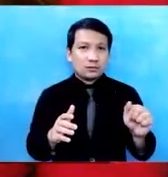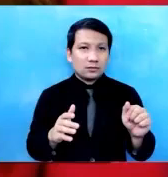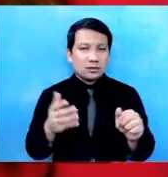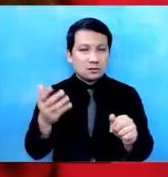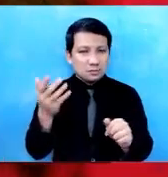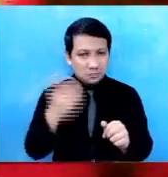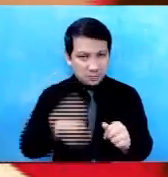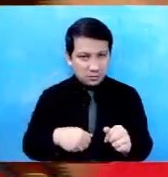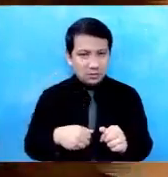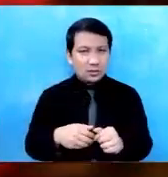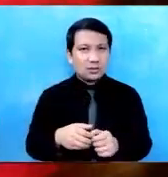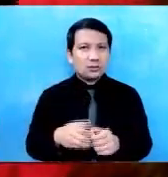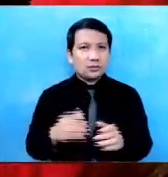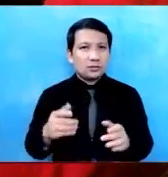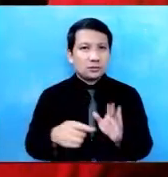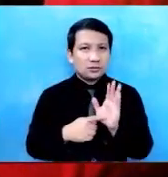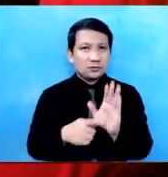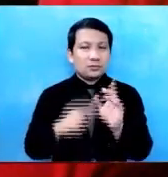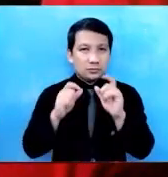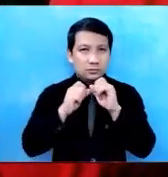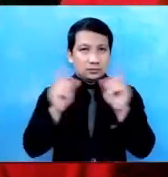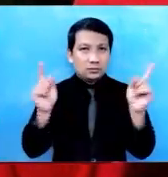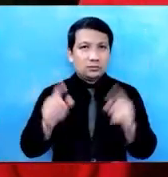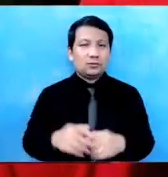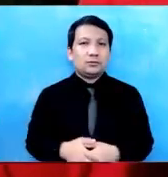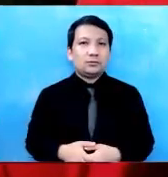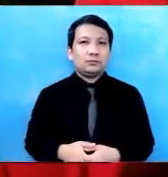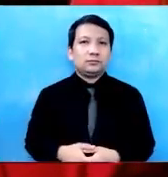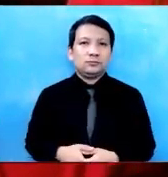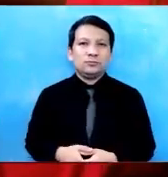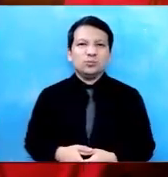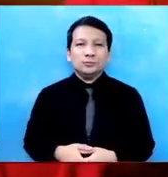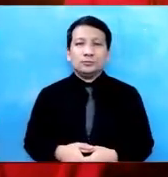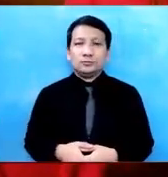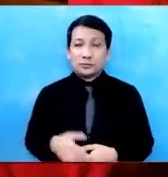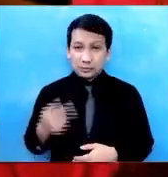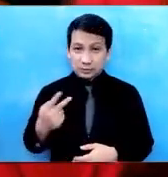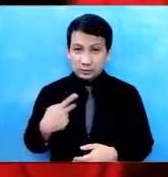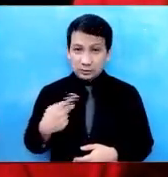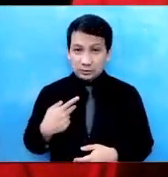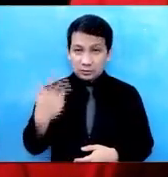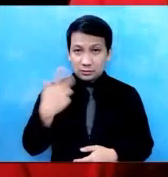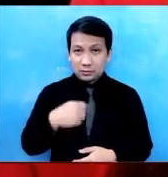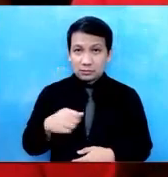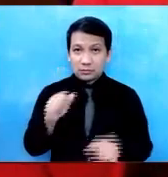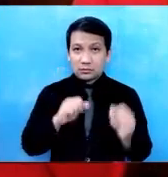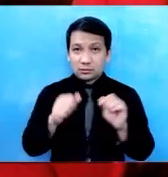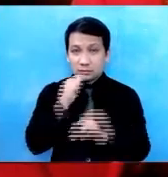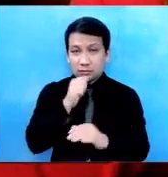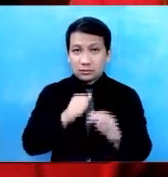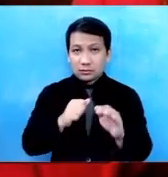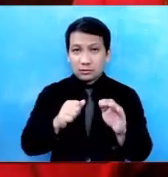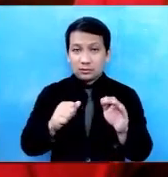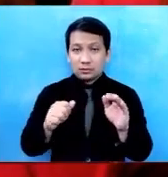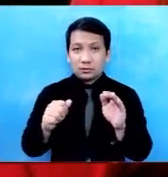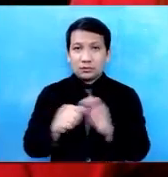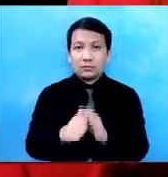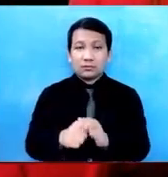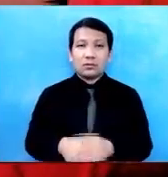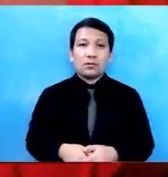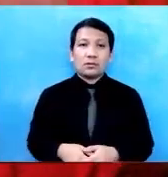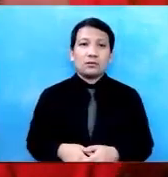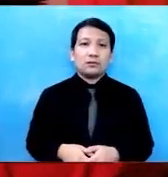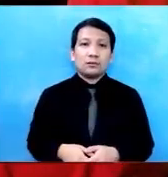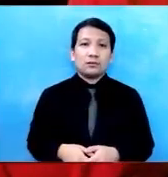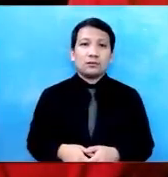na pasabo. Meron akong isang scenario na matagal kong tinago. Matagal ko siyang